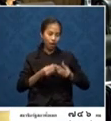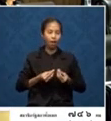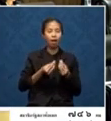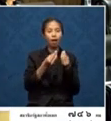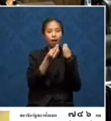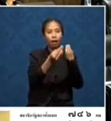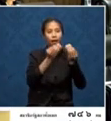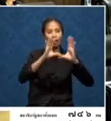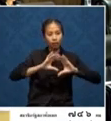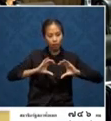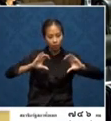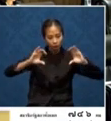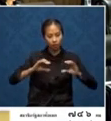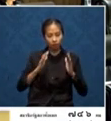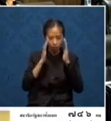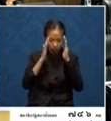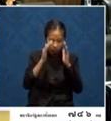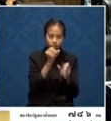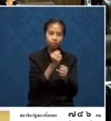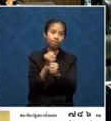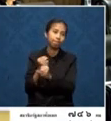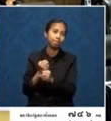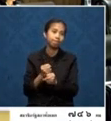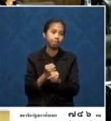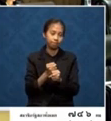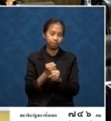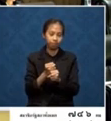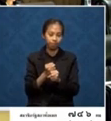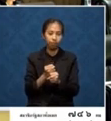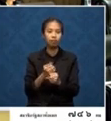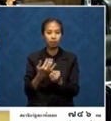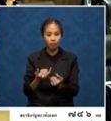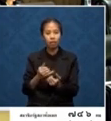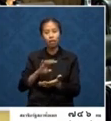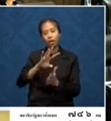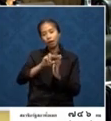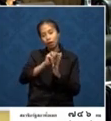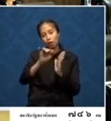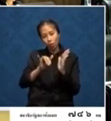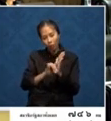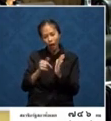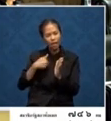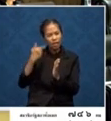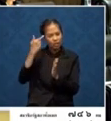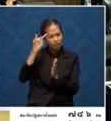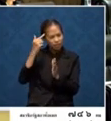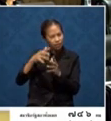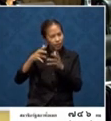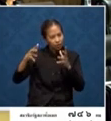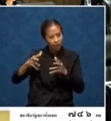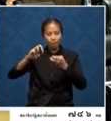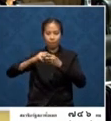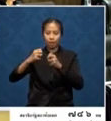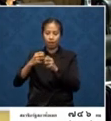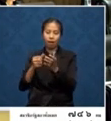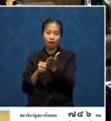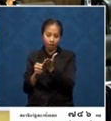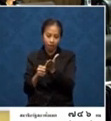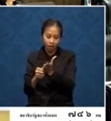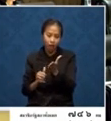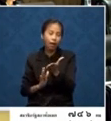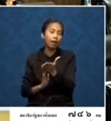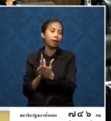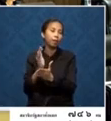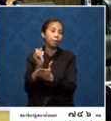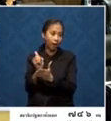ฐบาลค่ะได้ทุ่มเททำงานอย่างหนักเต็มกำลังความสามารถผลักดันนโยบายที่คิดใหญ่เพื่อแก้ปัญหาใหญ่ของประเทศใช้นโ